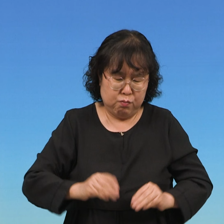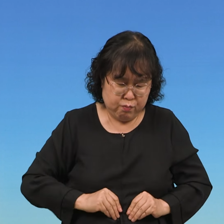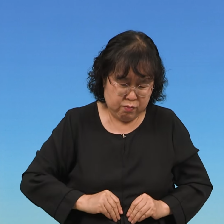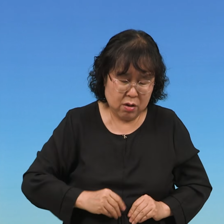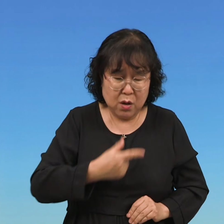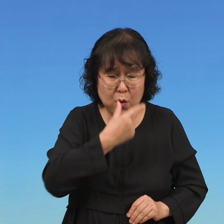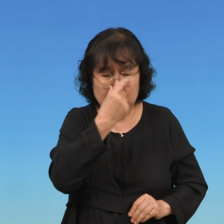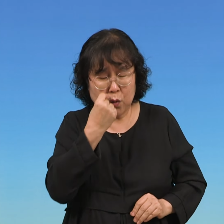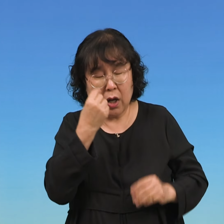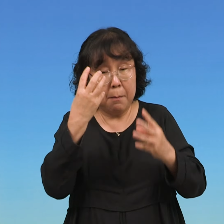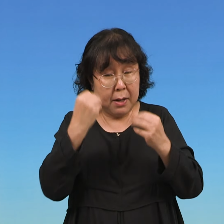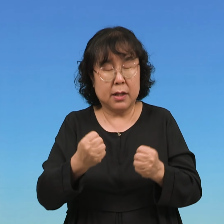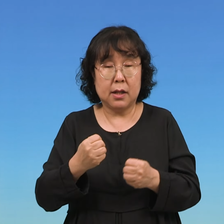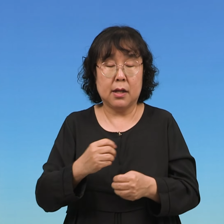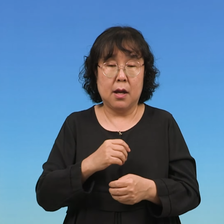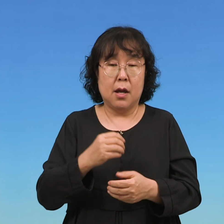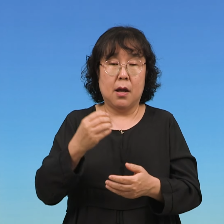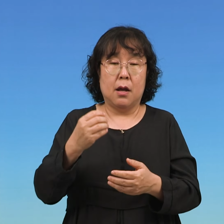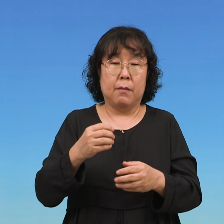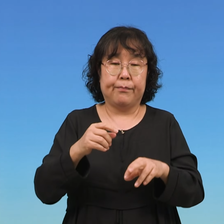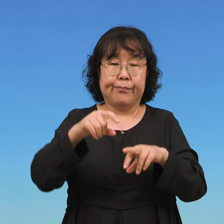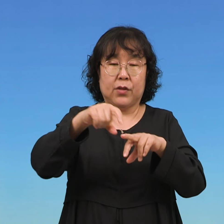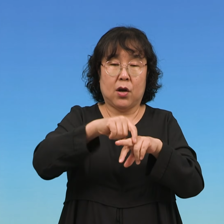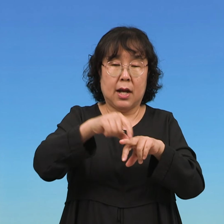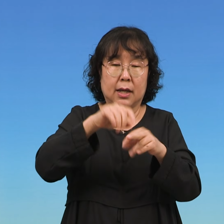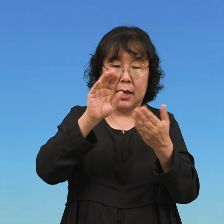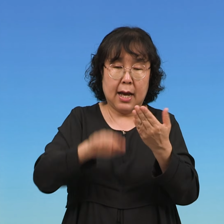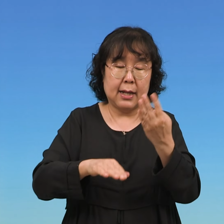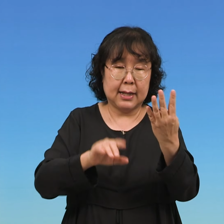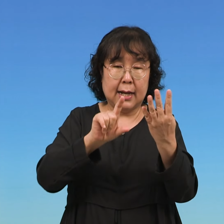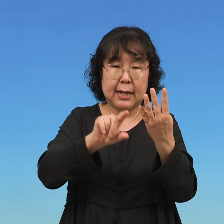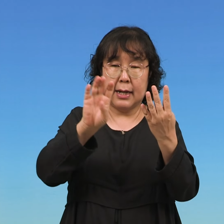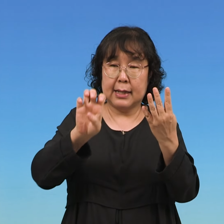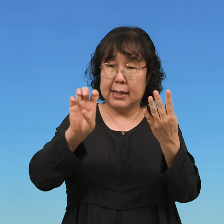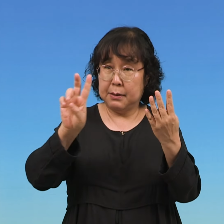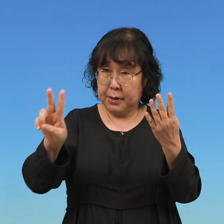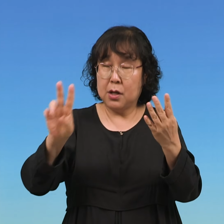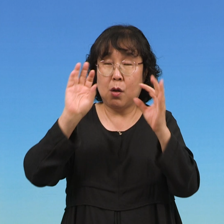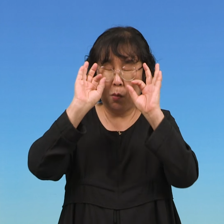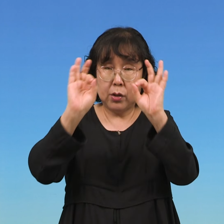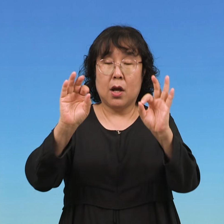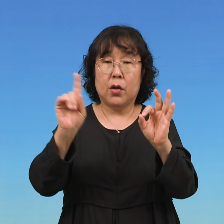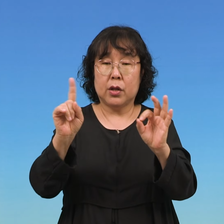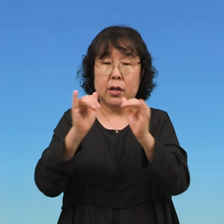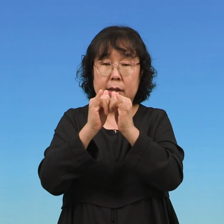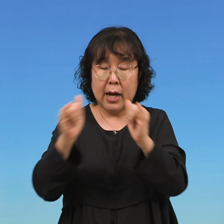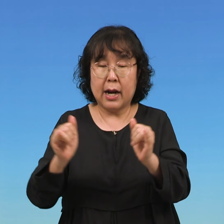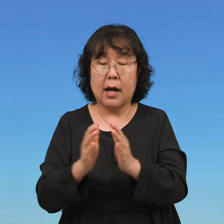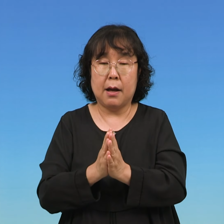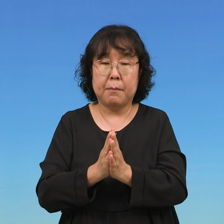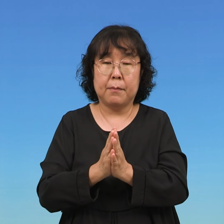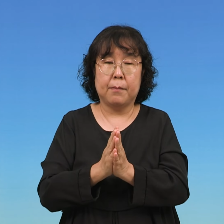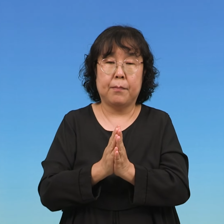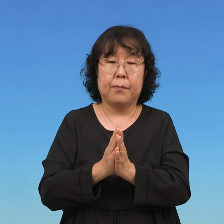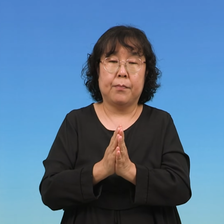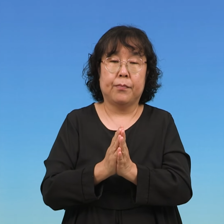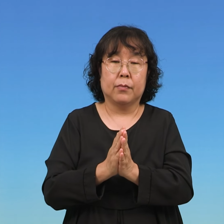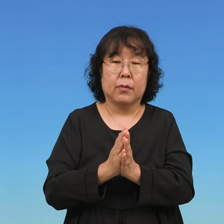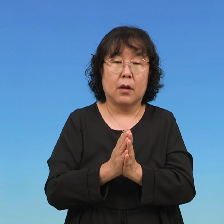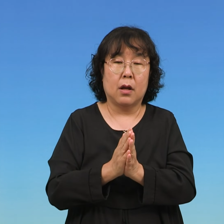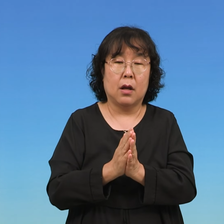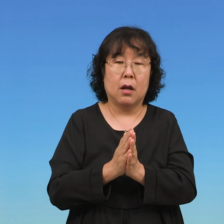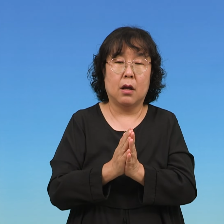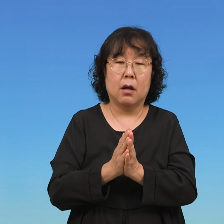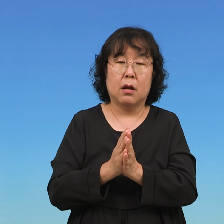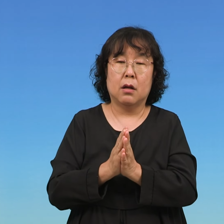그 상황에서 이제 먹을 것을 갖고 옵니다 열왕기하 사장 42절 세 번역으로 보십시오 어떤 사람이